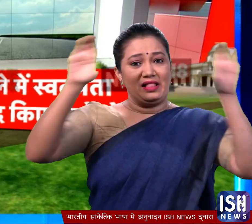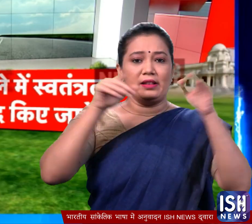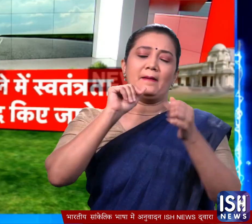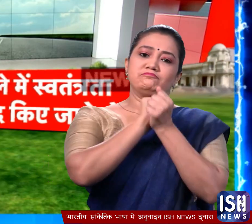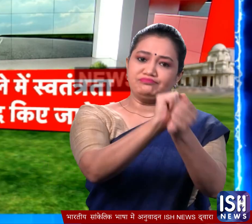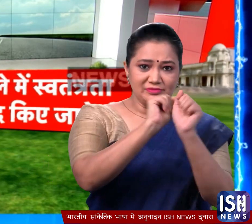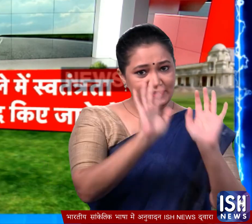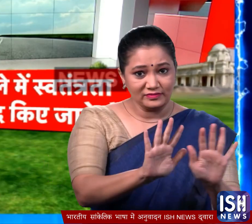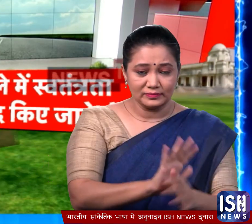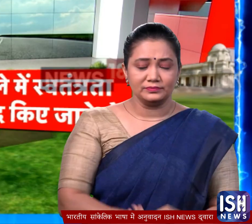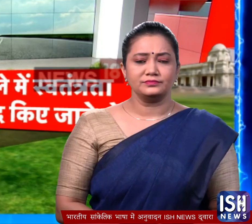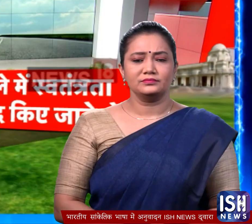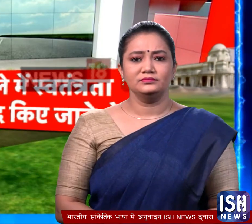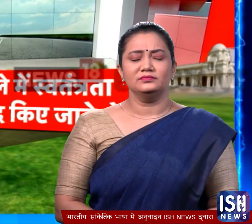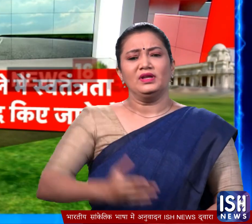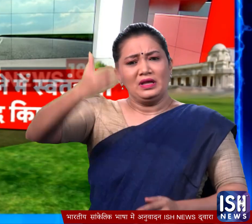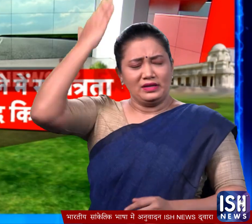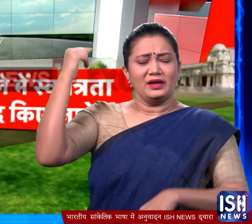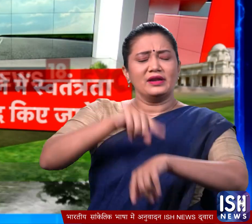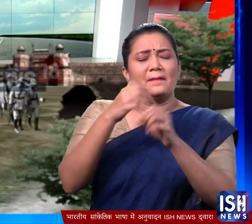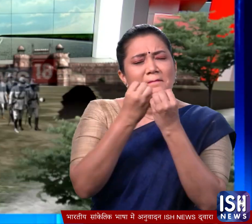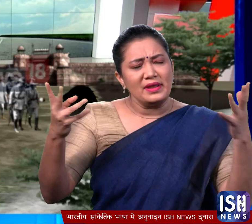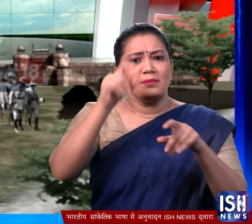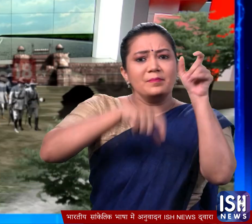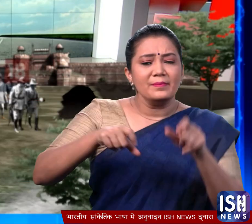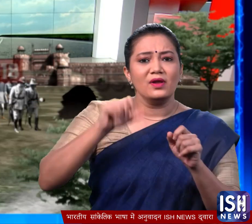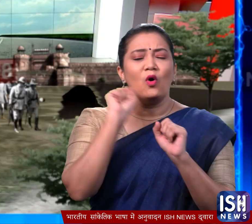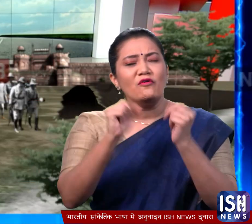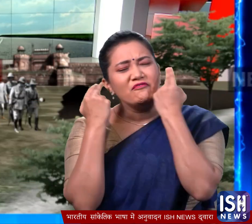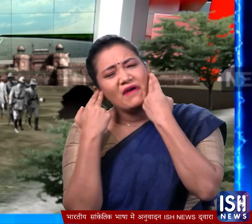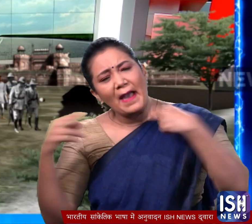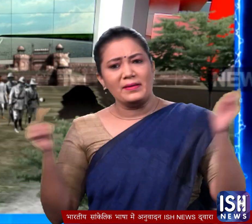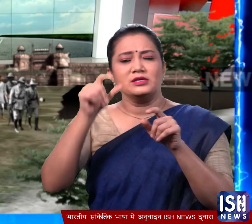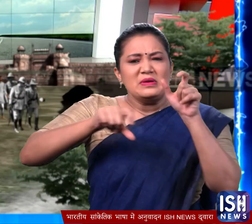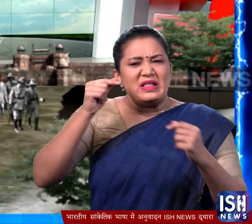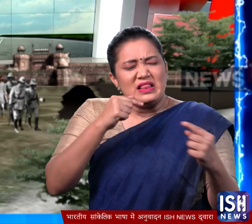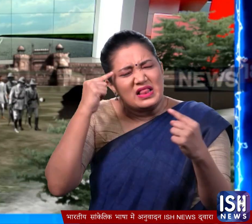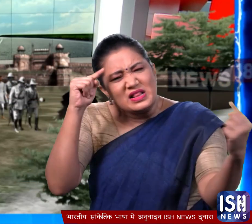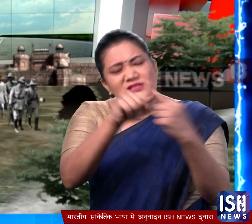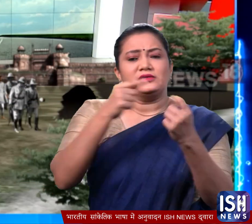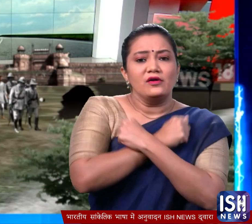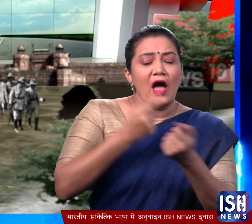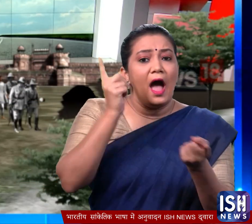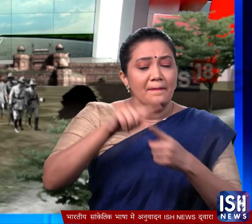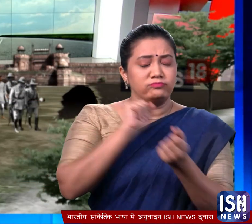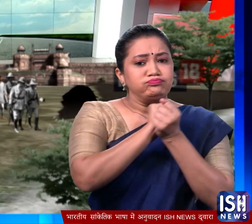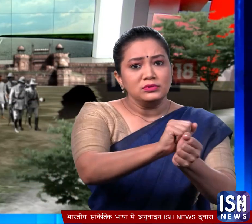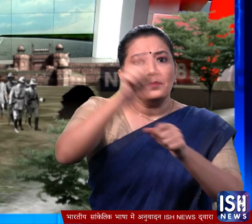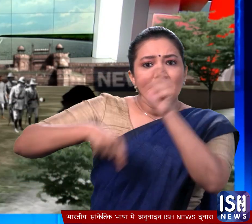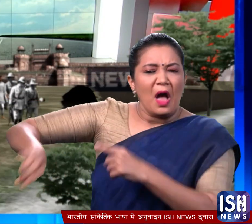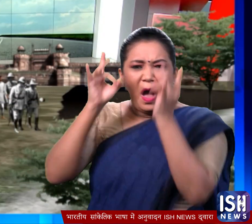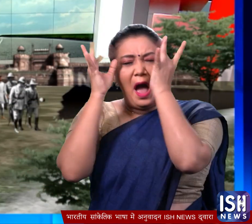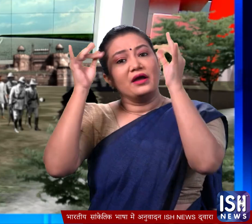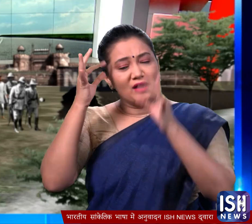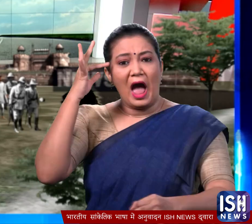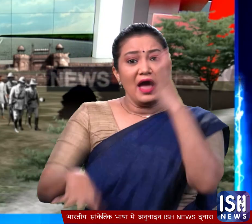किले में बंद किया जाता था। अब उस वक्त कई ऐसे लोग थे जिनकी लोकप्रियता बहुत ज्यादा थी, यानी उनकी गिरफ्तारी से ही जनता भड़क